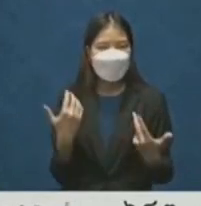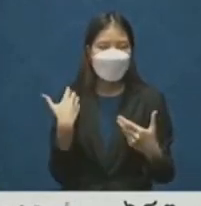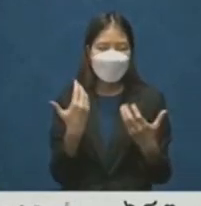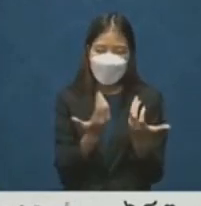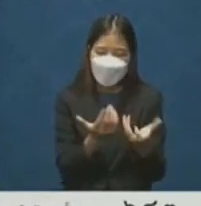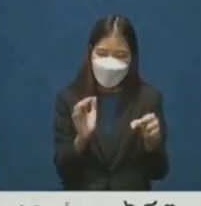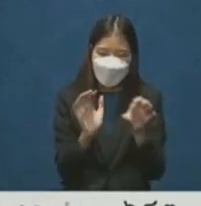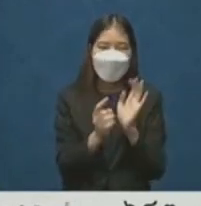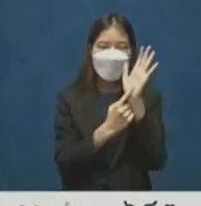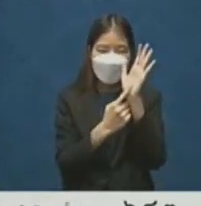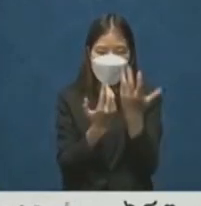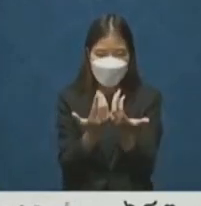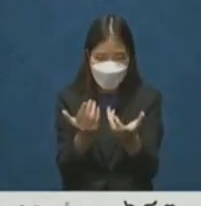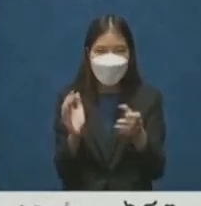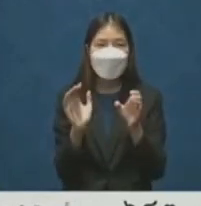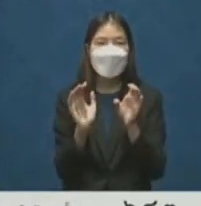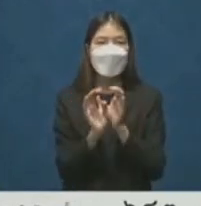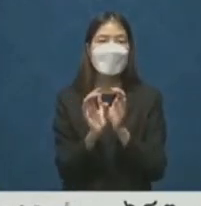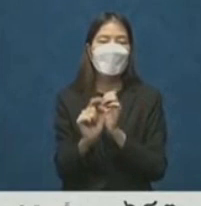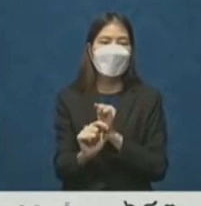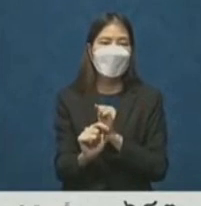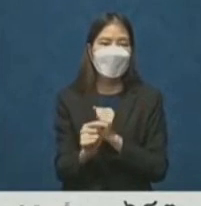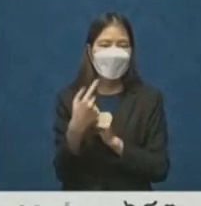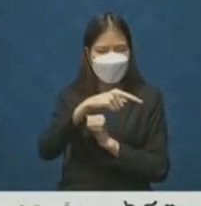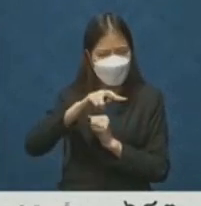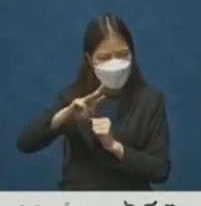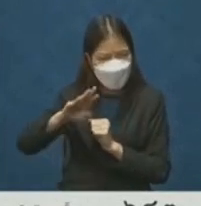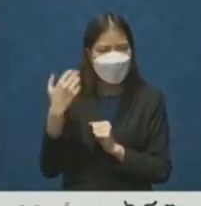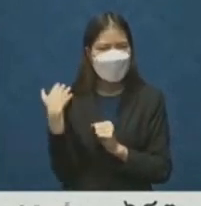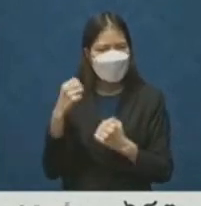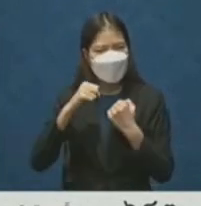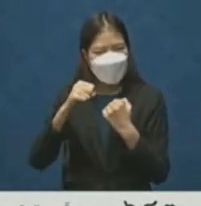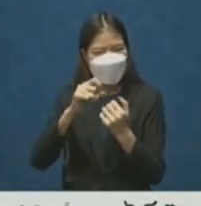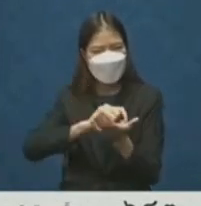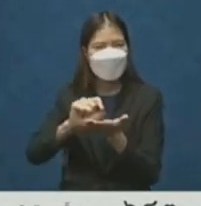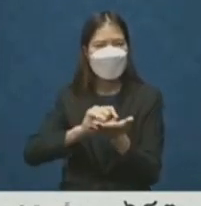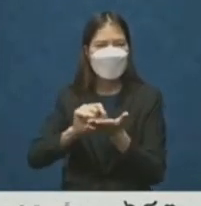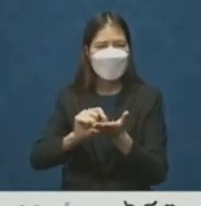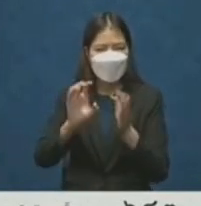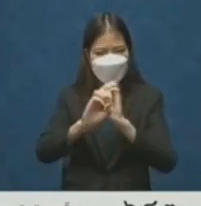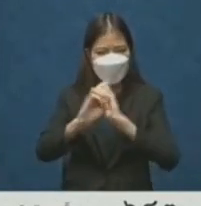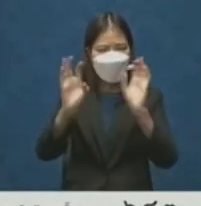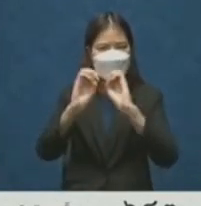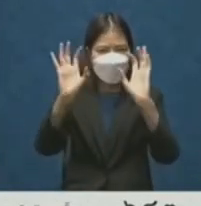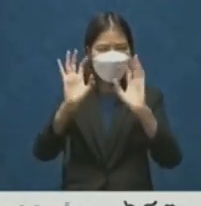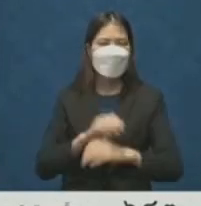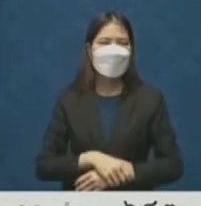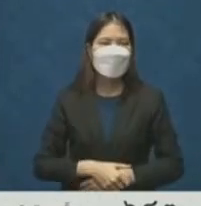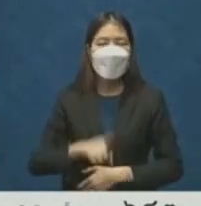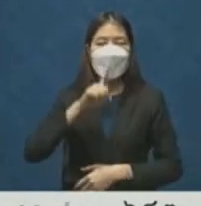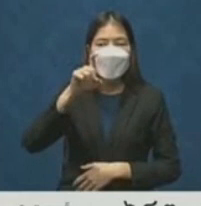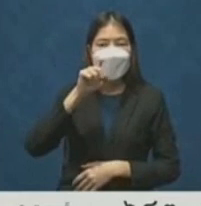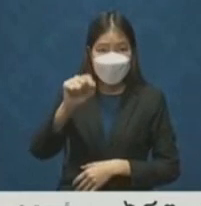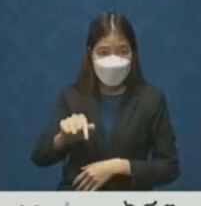ว่าแม้กระทั่งสถาบันครอบครัวตรงนี้หรือเปล่าที่พรบการศึกษาแห่งชาติพยายามที่จะเขียนตรงนี้